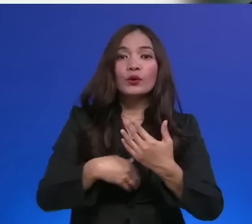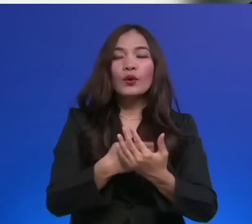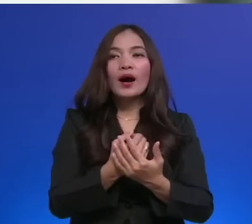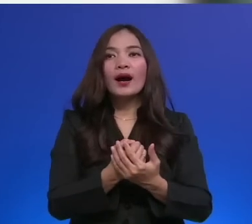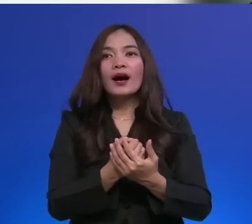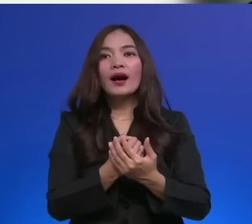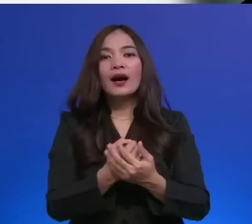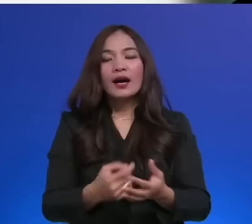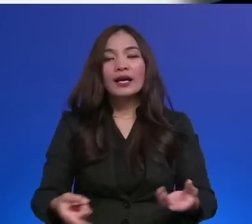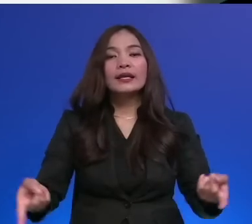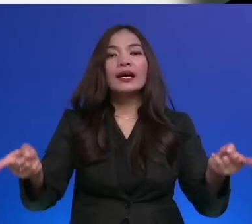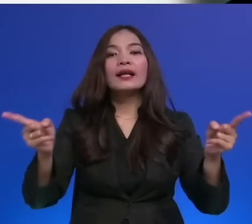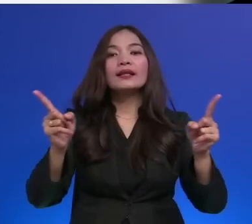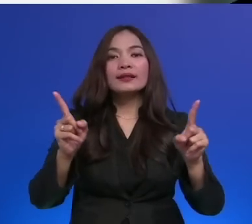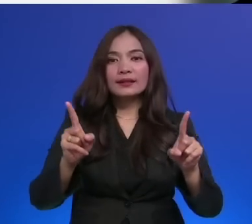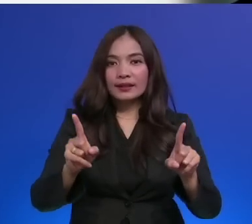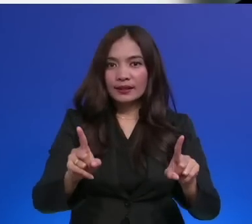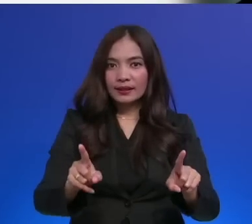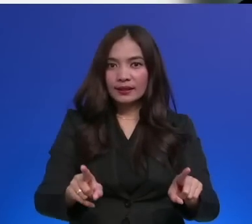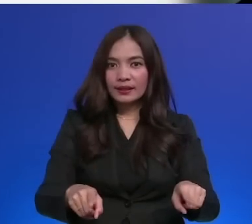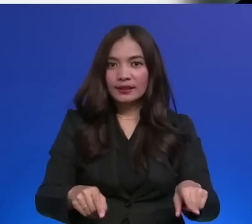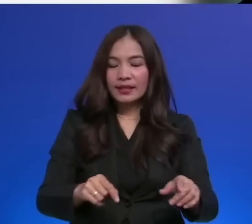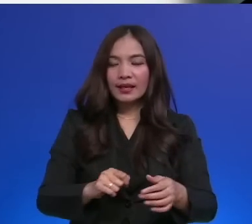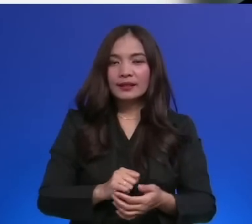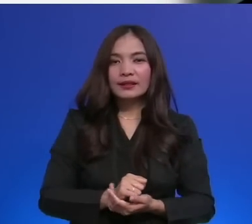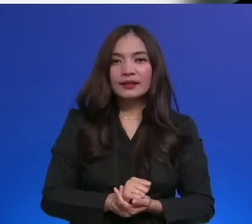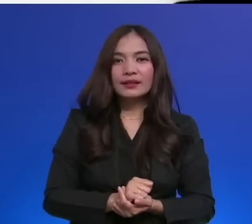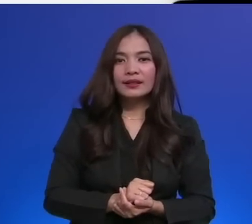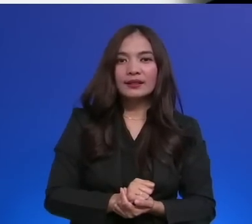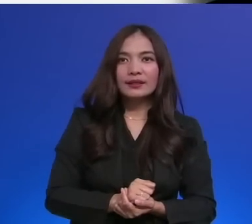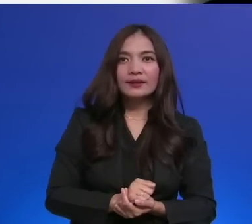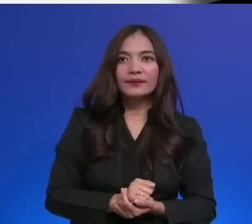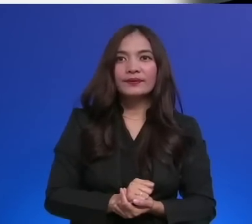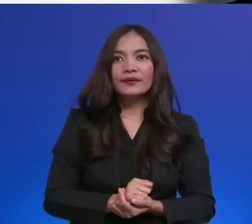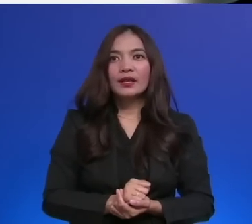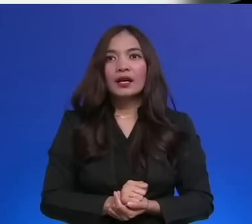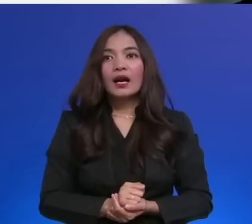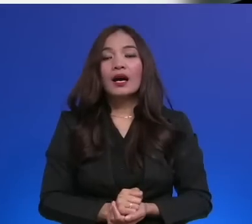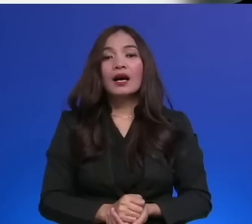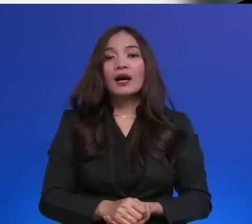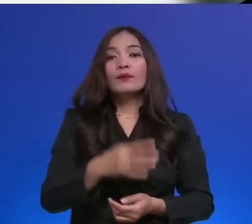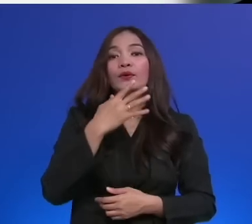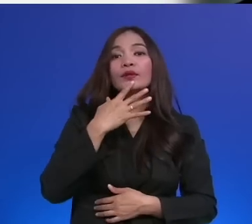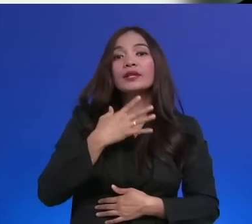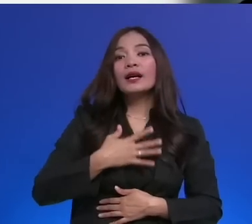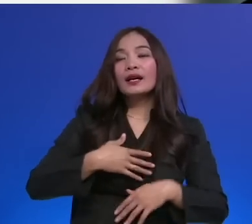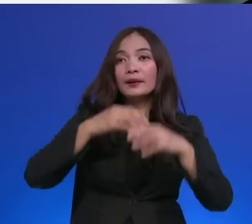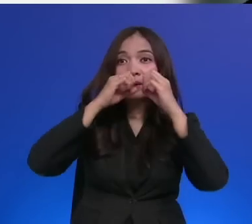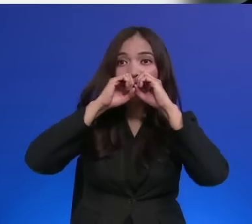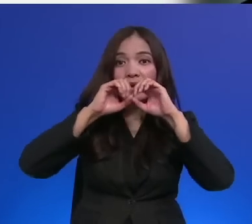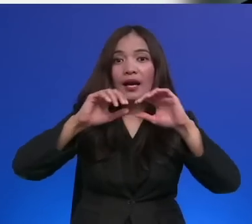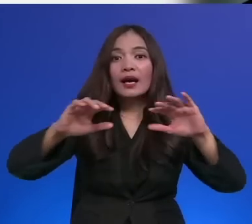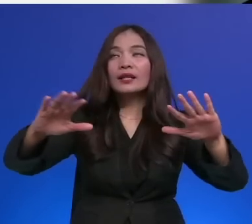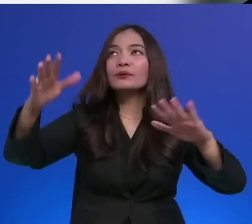Semua yang terjadi ada berkat-Mu